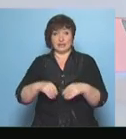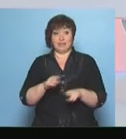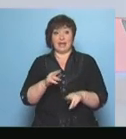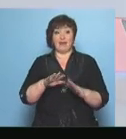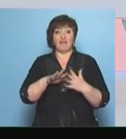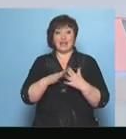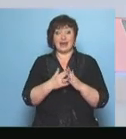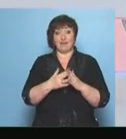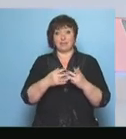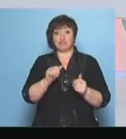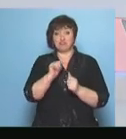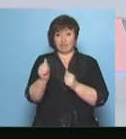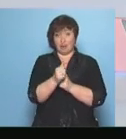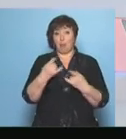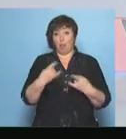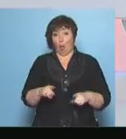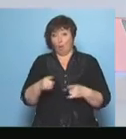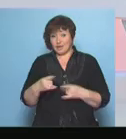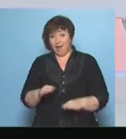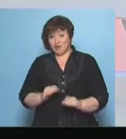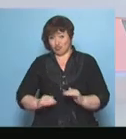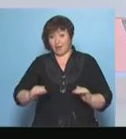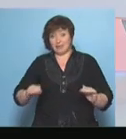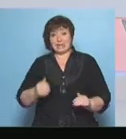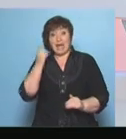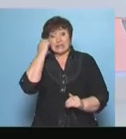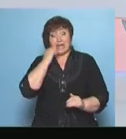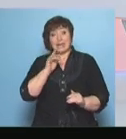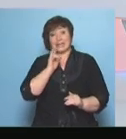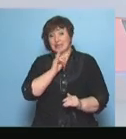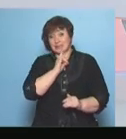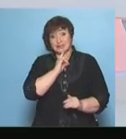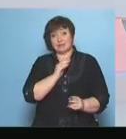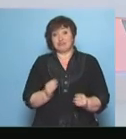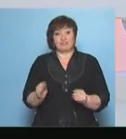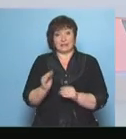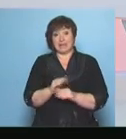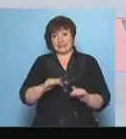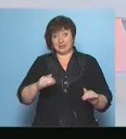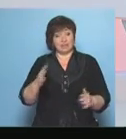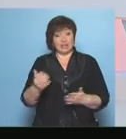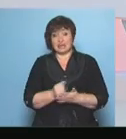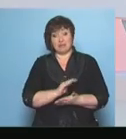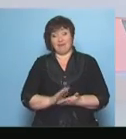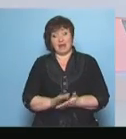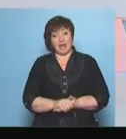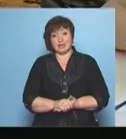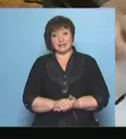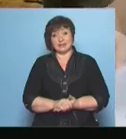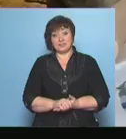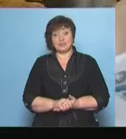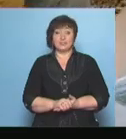лидеров по рождаемости в Воложском районе. А старый детский сад с прибавлением не справляется. Анастасия Редько расскажет подробнее.